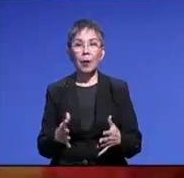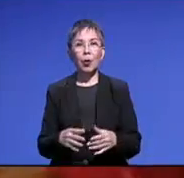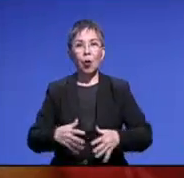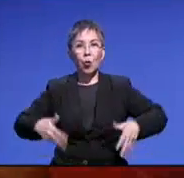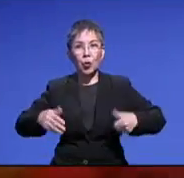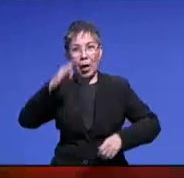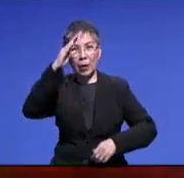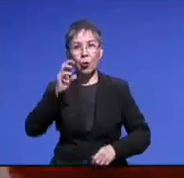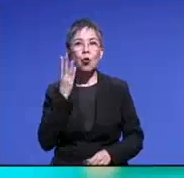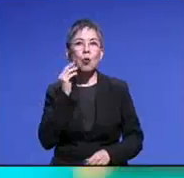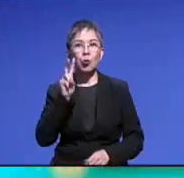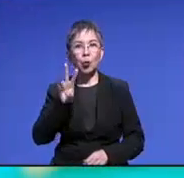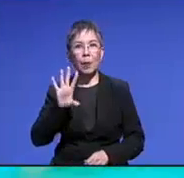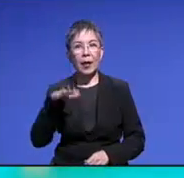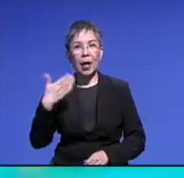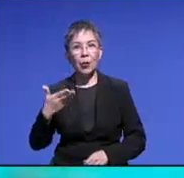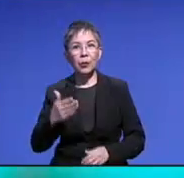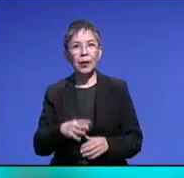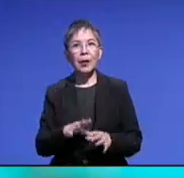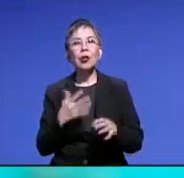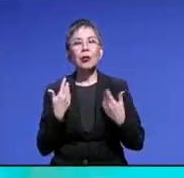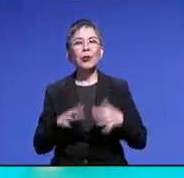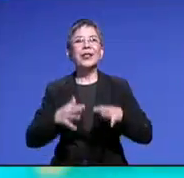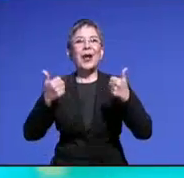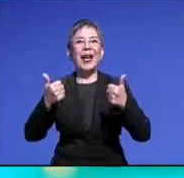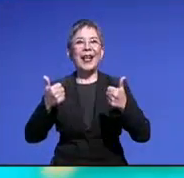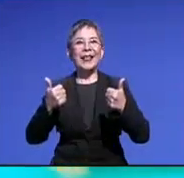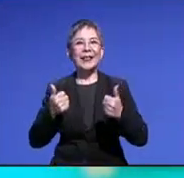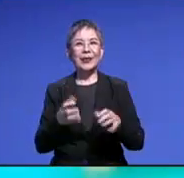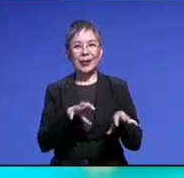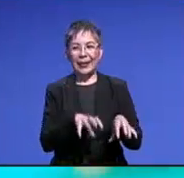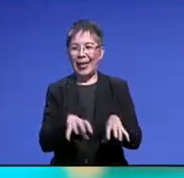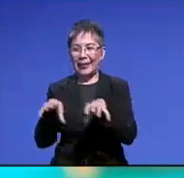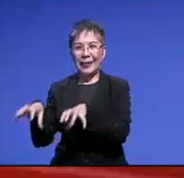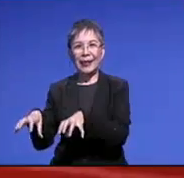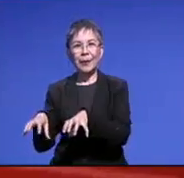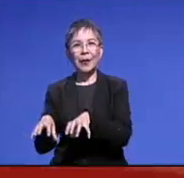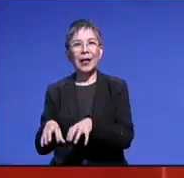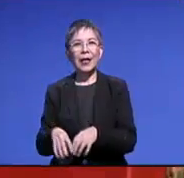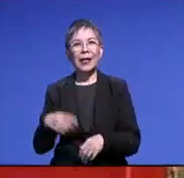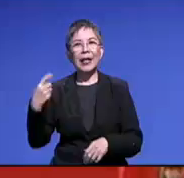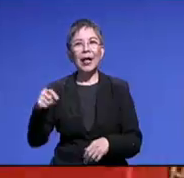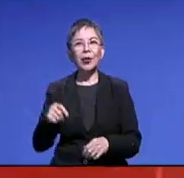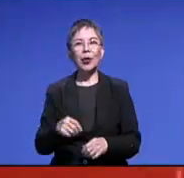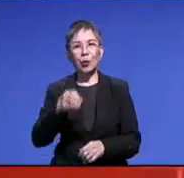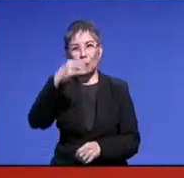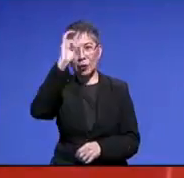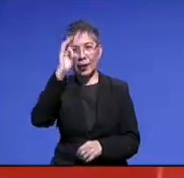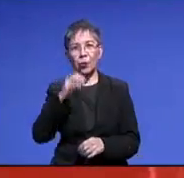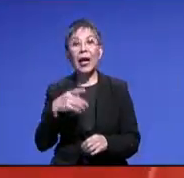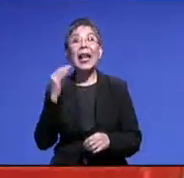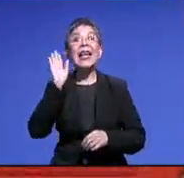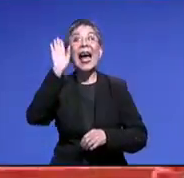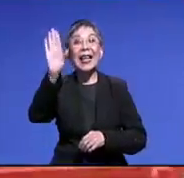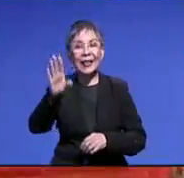orangutan jantan berusia 25 tahun ini akhirnya diamankan dalam kandang transit dan ditempatkan di kantor Polsek Gunung Pure untuk